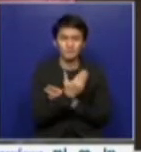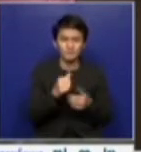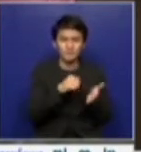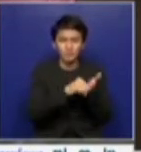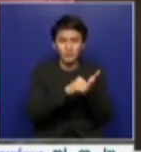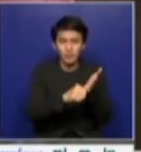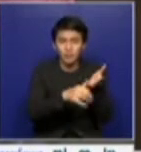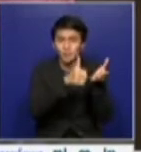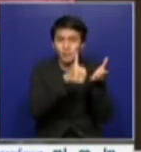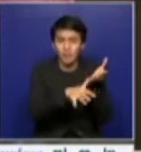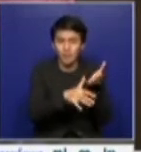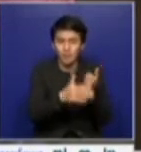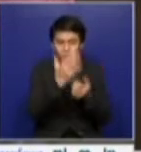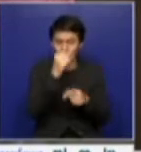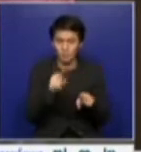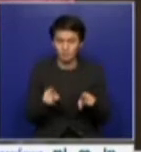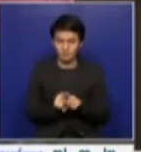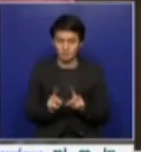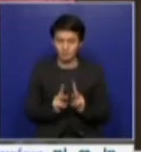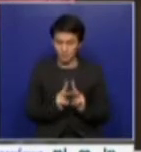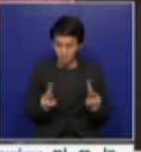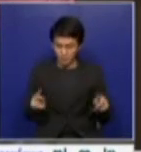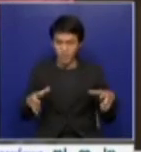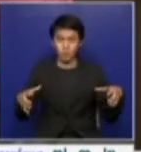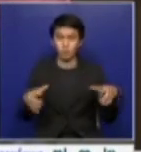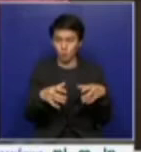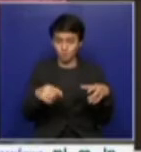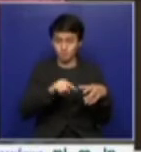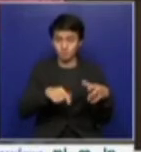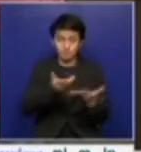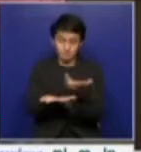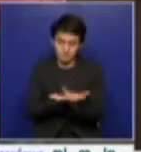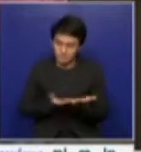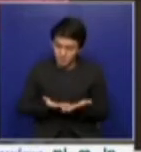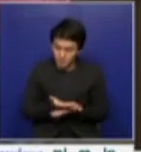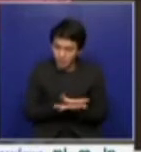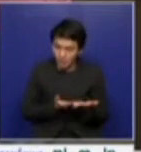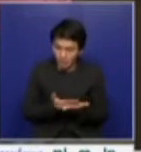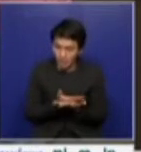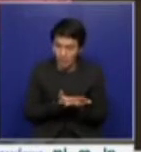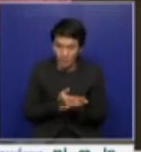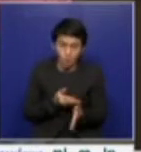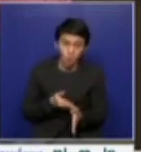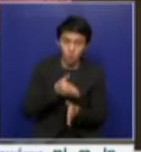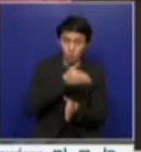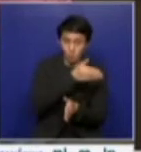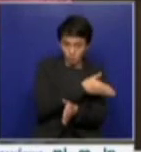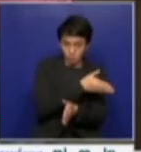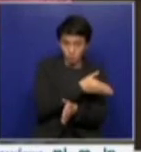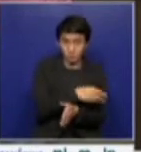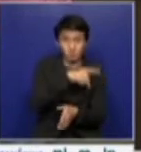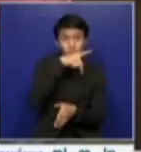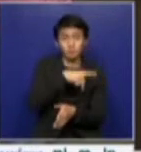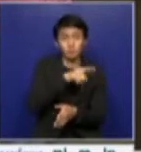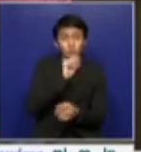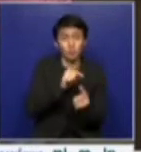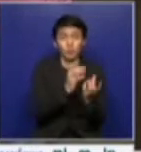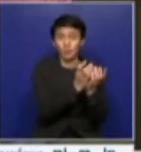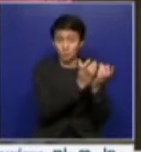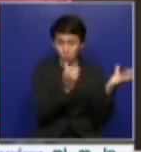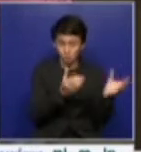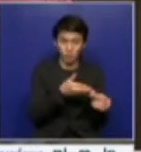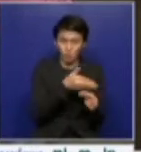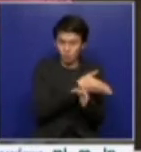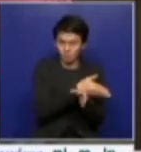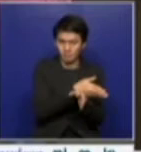ด้วยการตั้งคณะกรรมาธิการวิสามัญพิจารณาร่างรัฐธรรมนูญก่อนรับหลักการซึ่งเป็นเรื่องที่ไม่